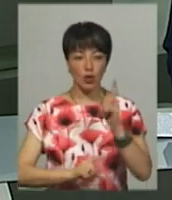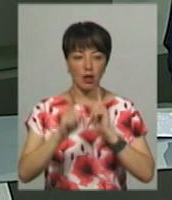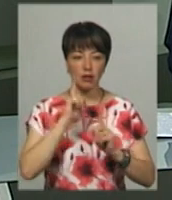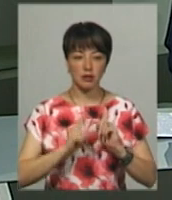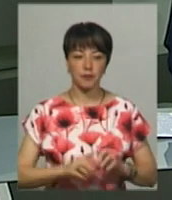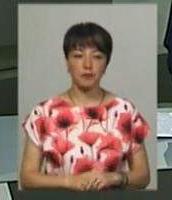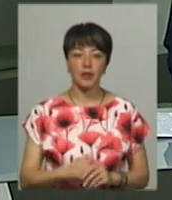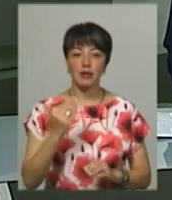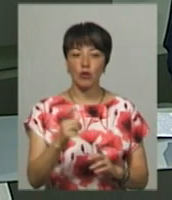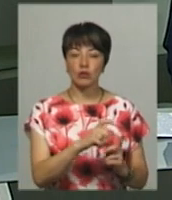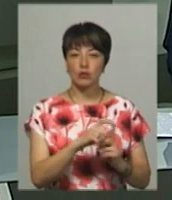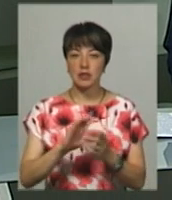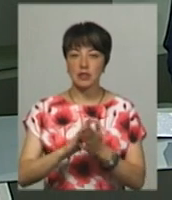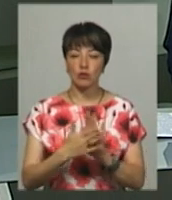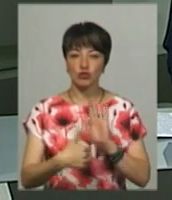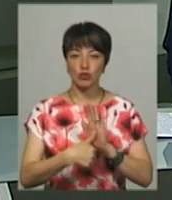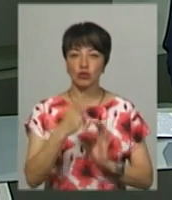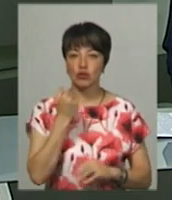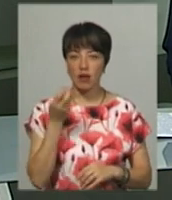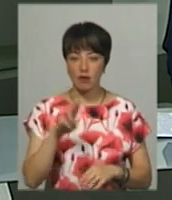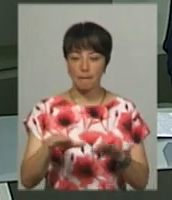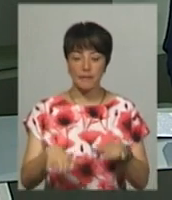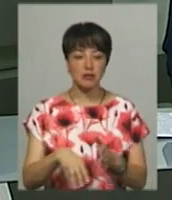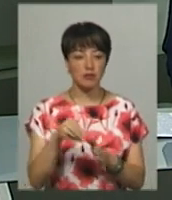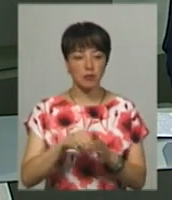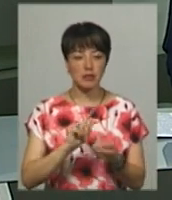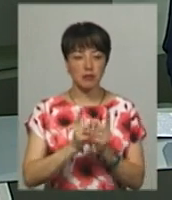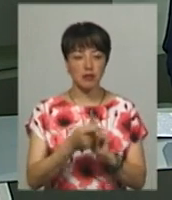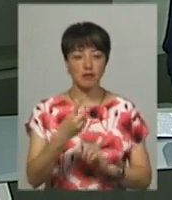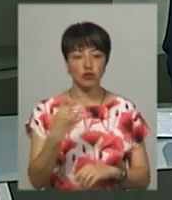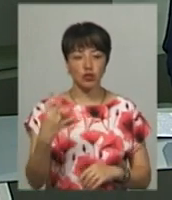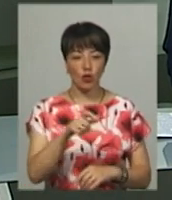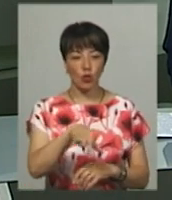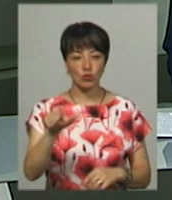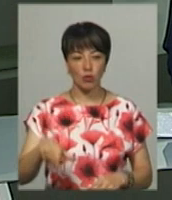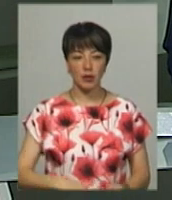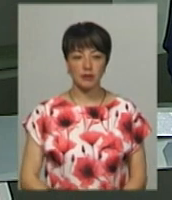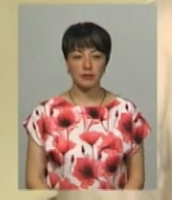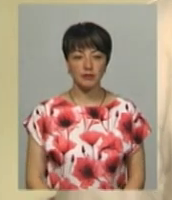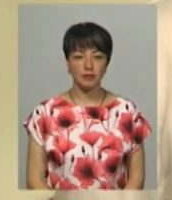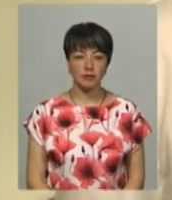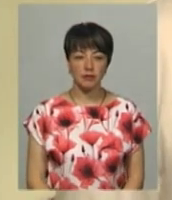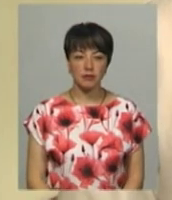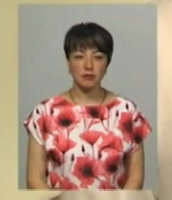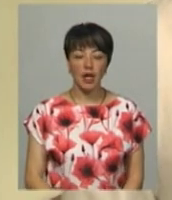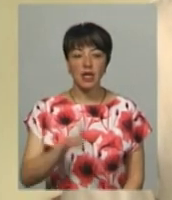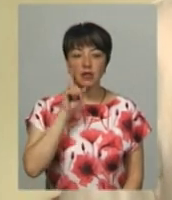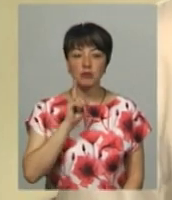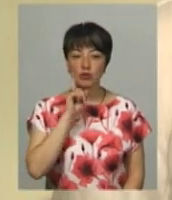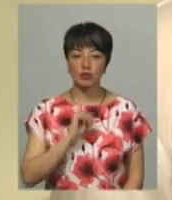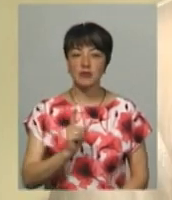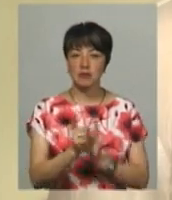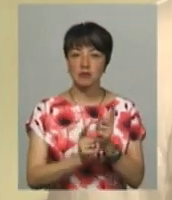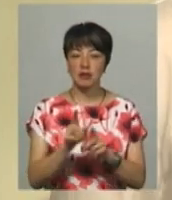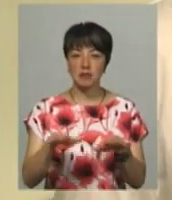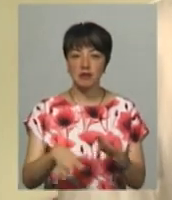Торкало. За його словами, станом на 6 червня місце голосування змінили 24 особи. Тимчасову зміну місця голосування